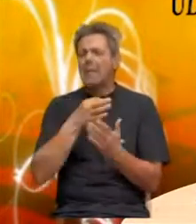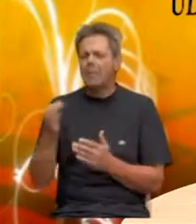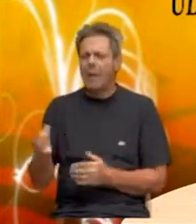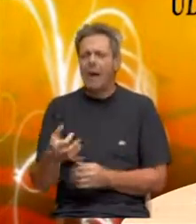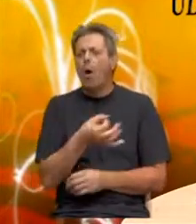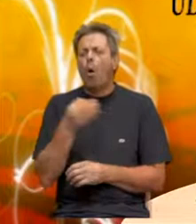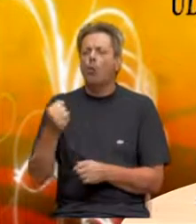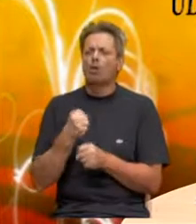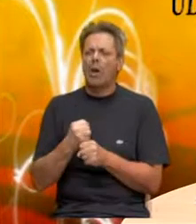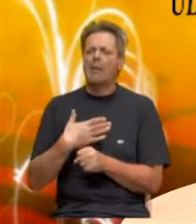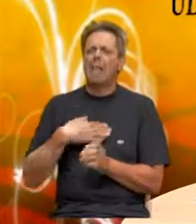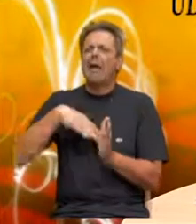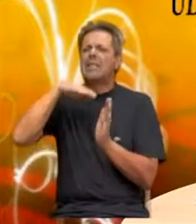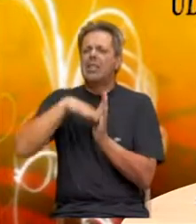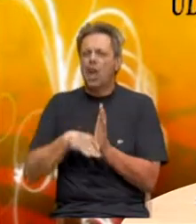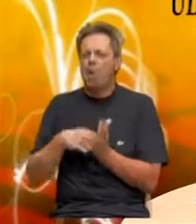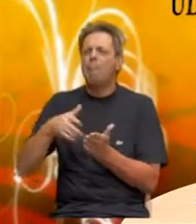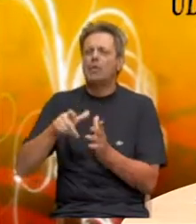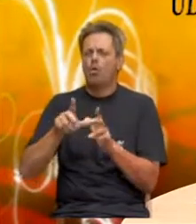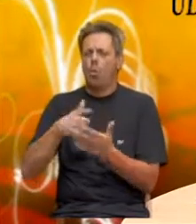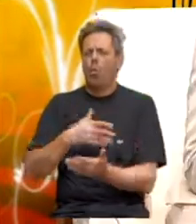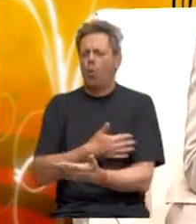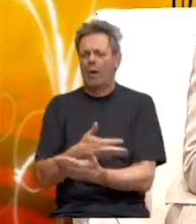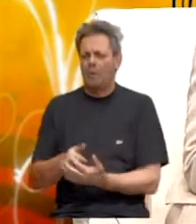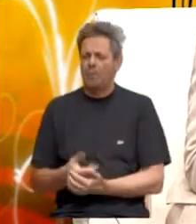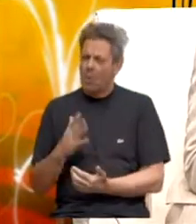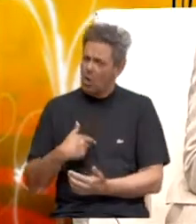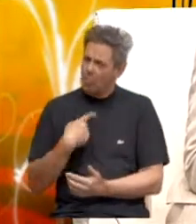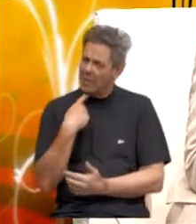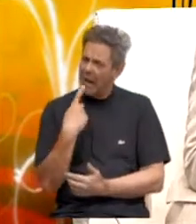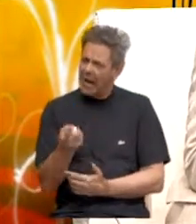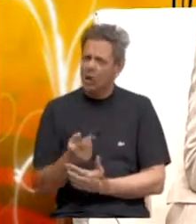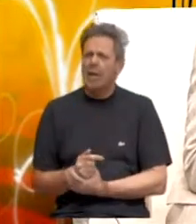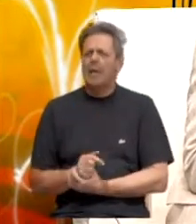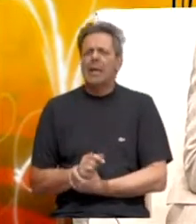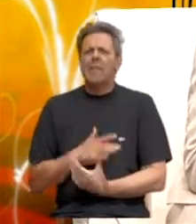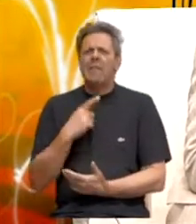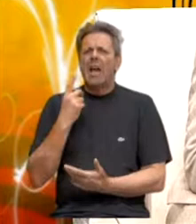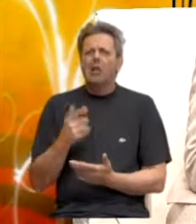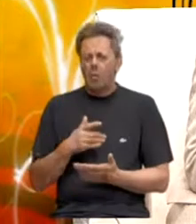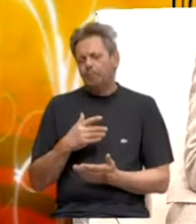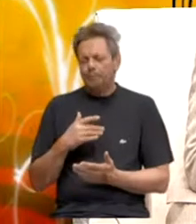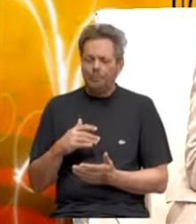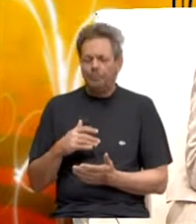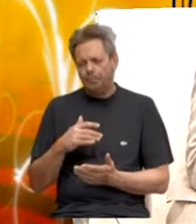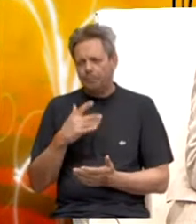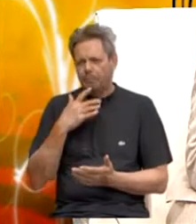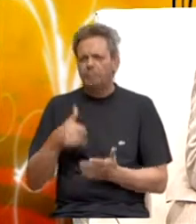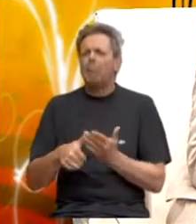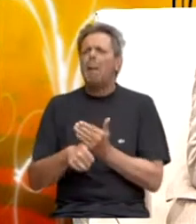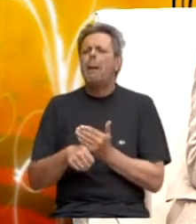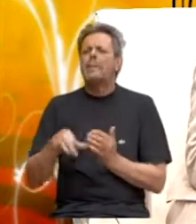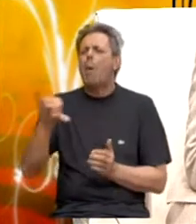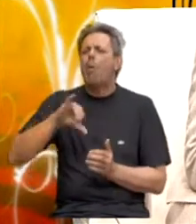odlično radi na sniženju kolesterola. Tako je. Još bih samo htjela naglasiti. Svi kažu maslinovo ulje je zdravo, onda se to krivo